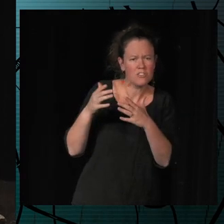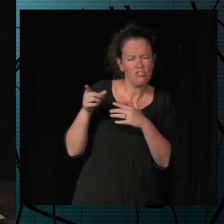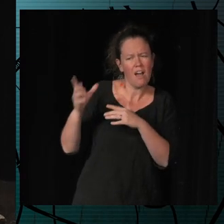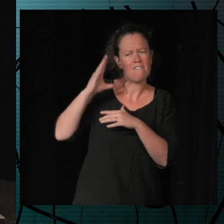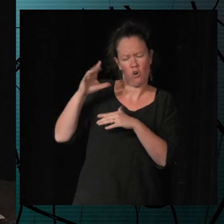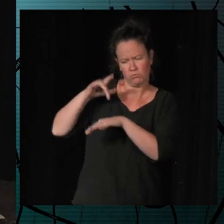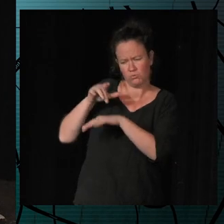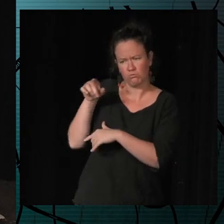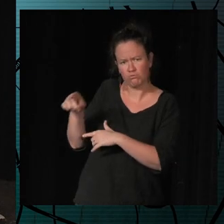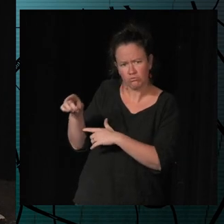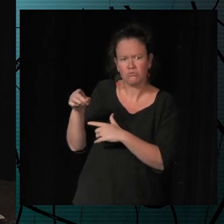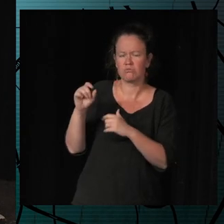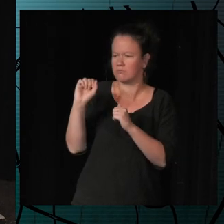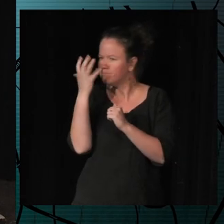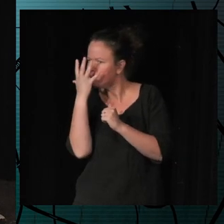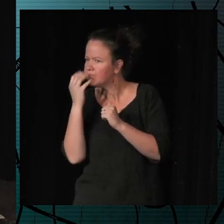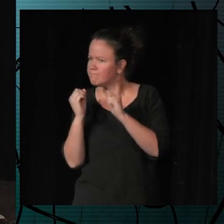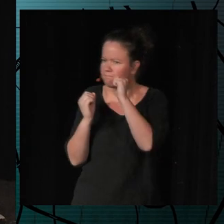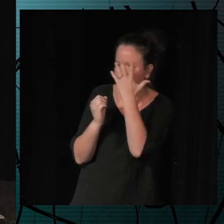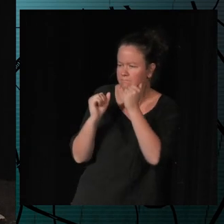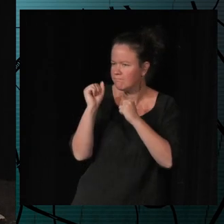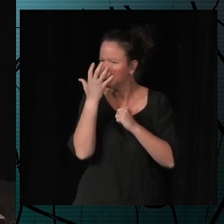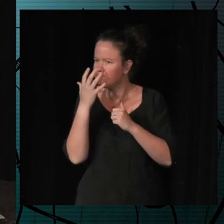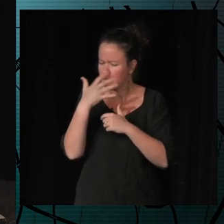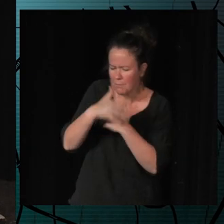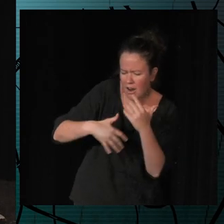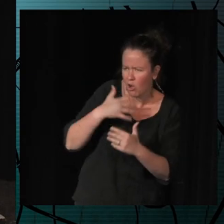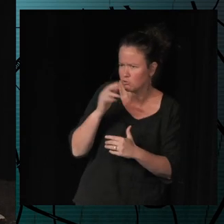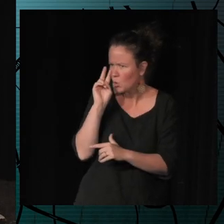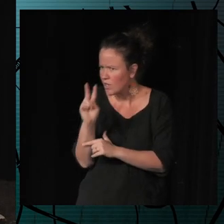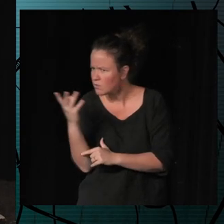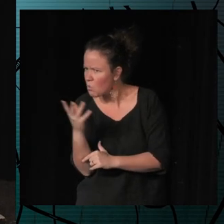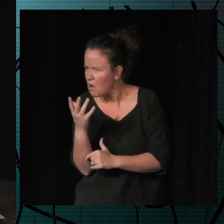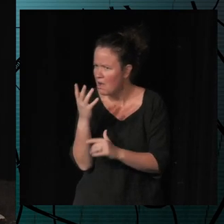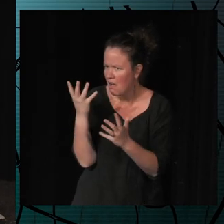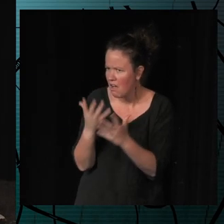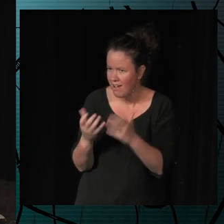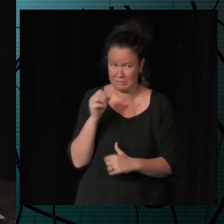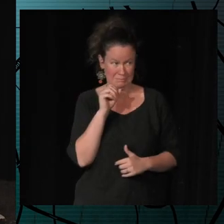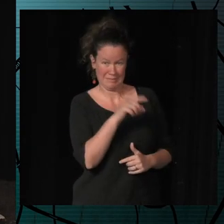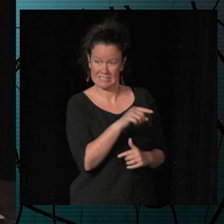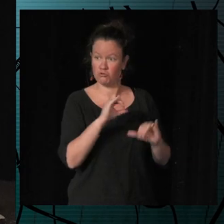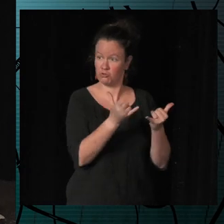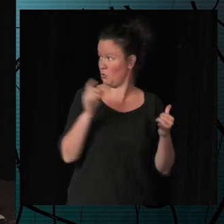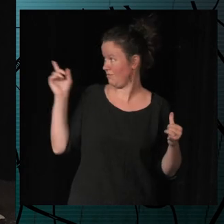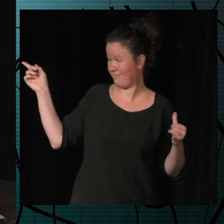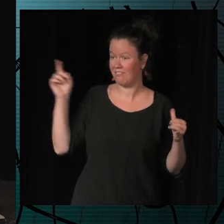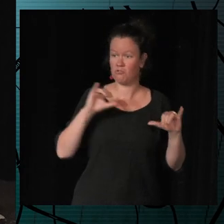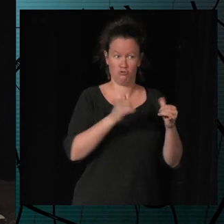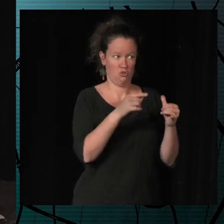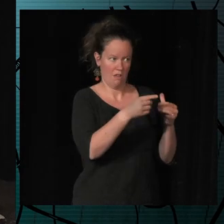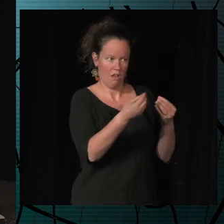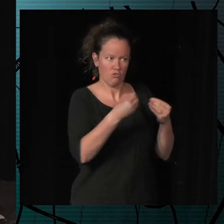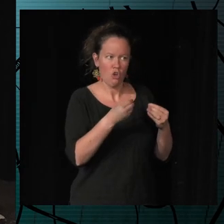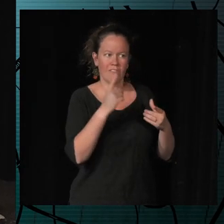des choses comme ça avec des surimpressions des mélanges des moments où on sait pas trop ce qu'on on est en train de regarder là sur Alan Wake 2 ils ont vraiment poussé tous les curseurs à fond